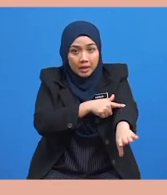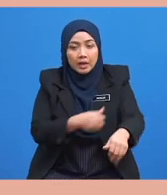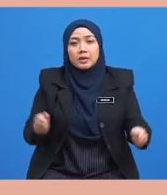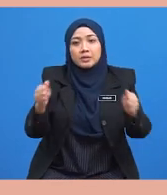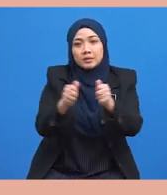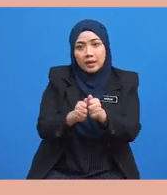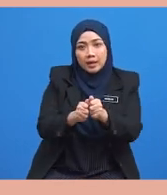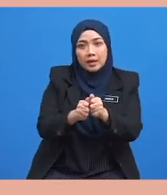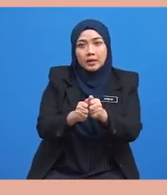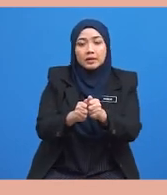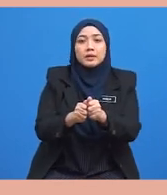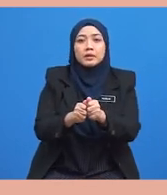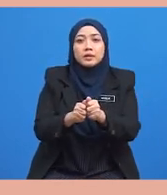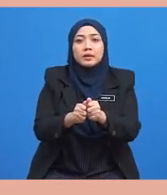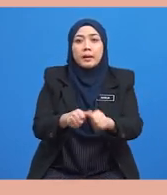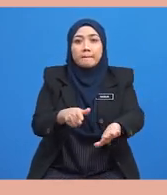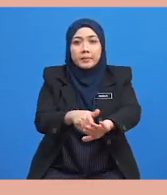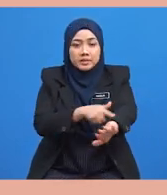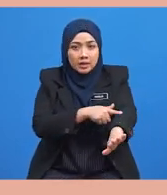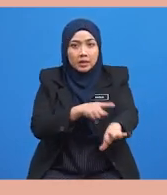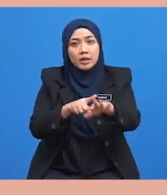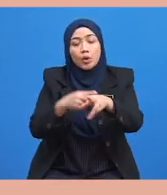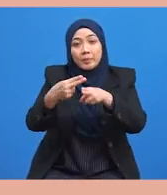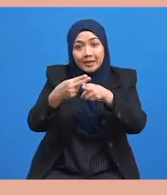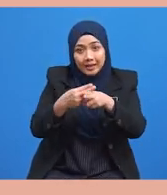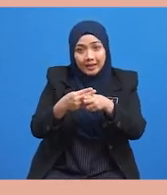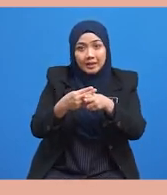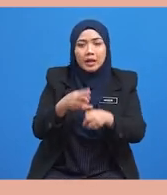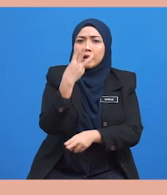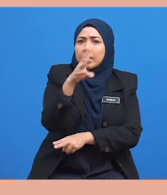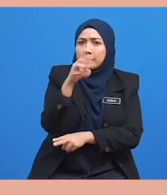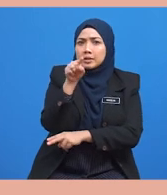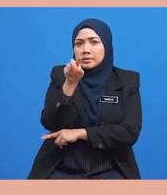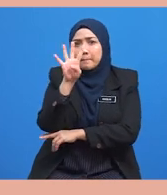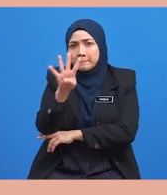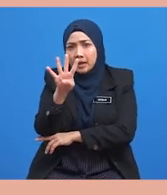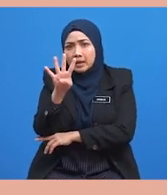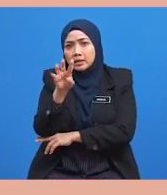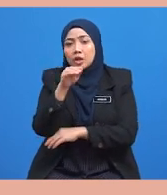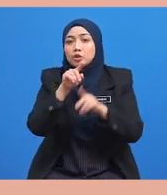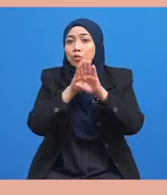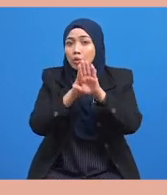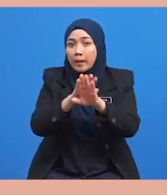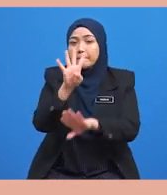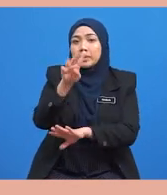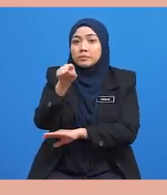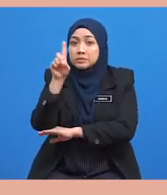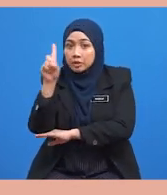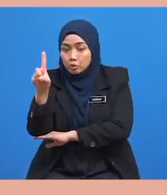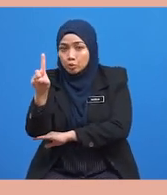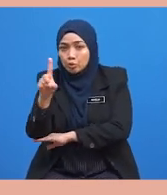iaitu 16.4 cm ditolak dengan 14.1